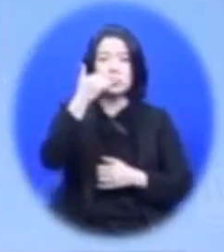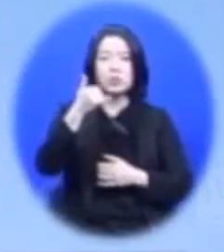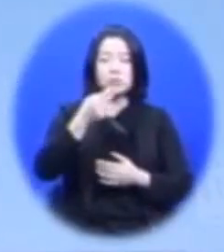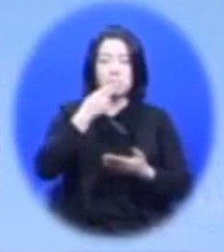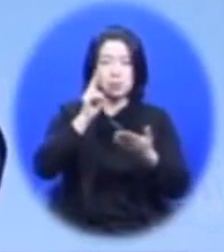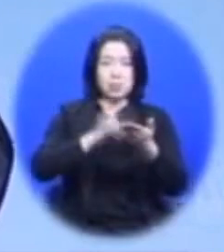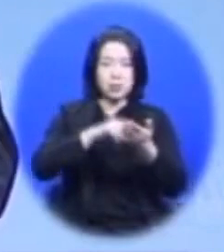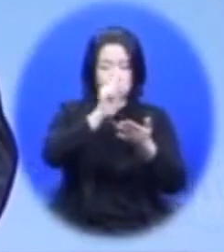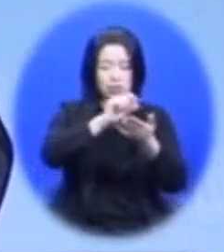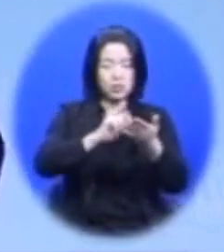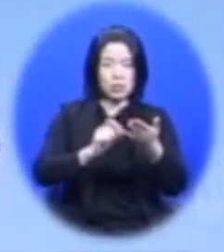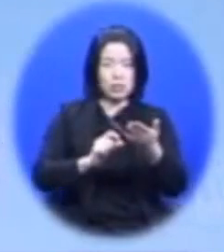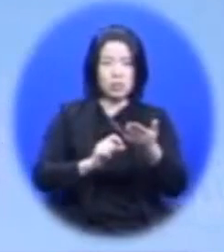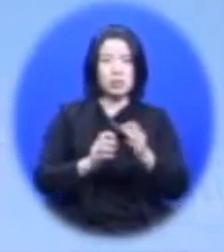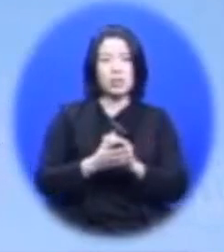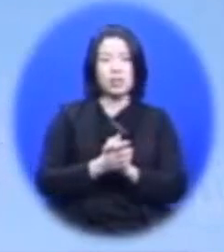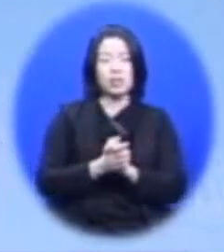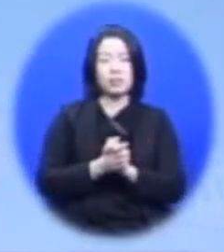편지를 쓰는데,